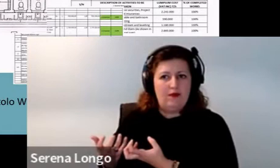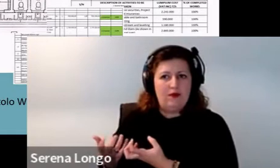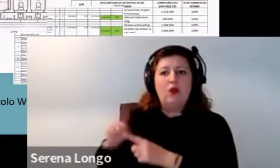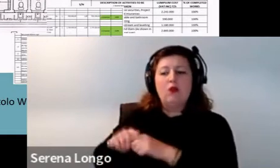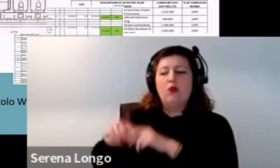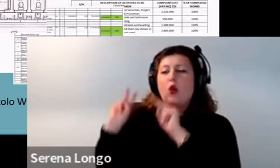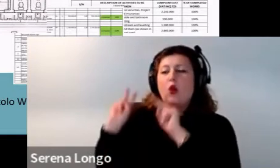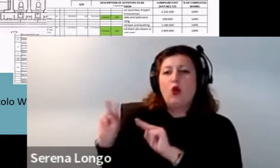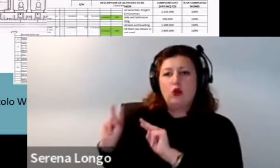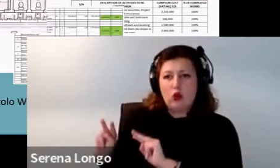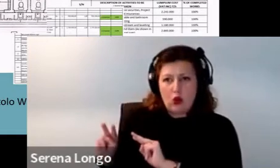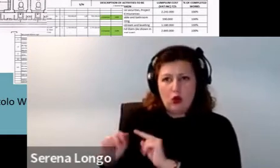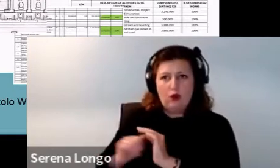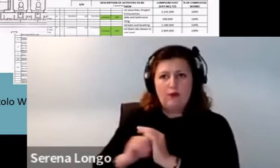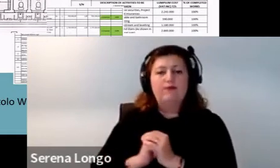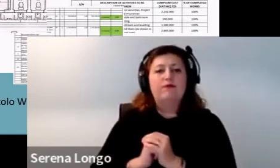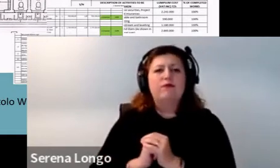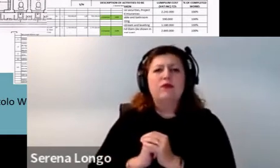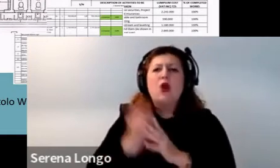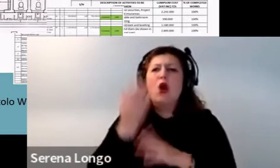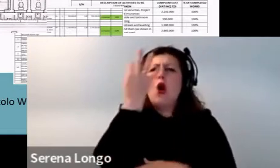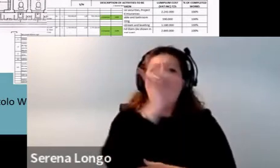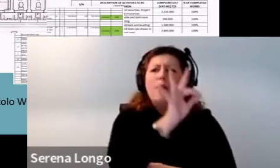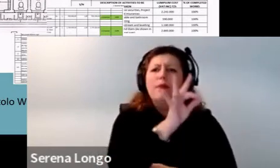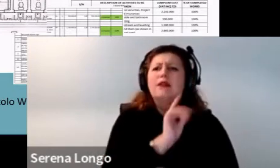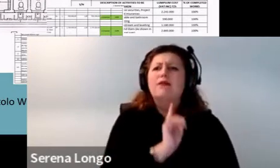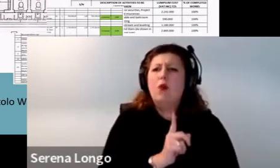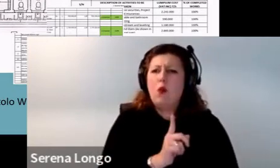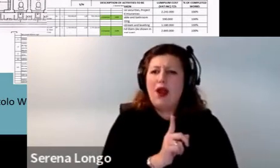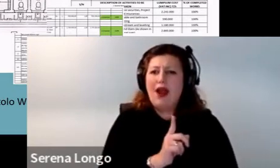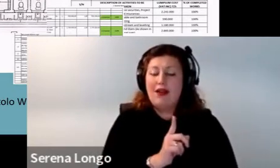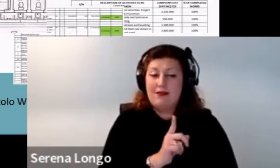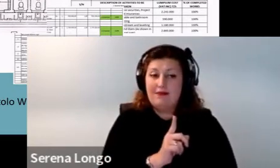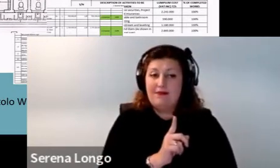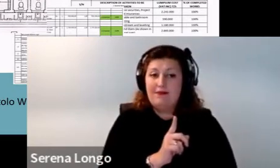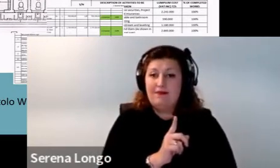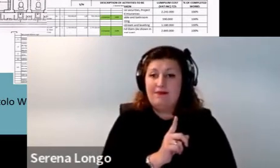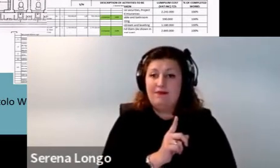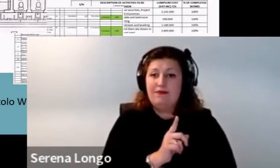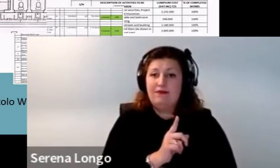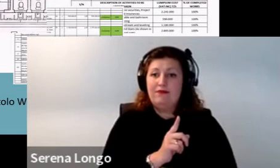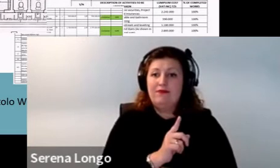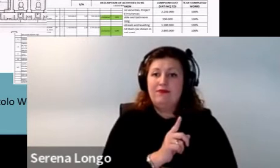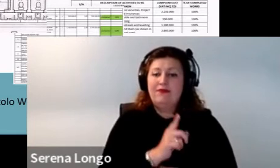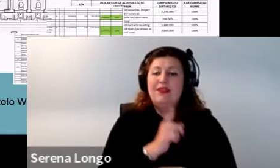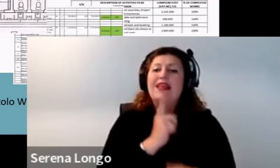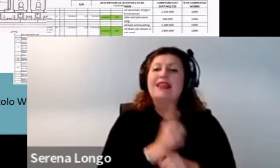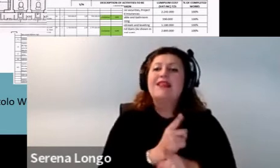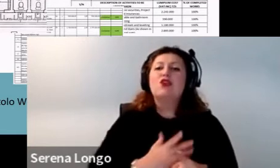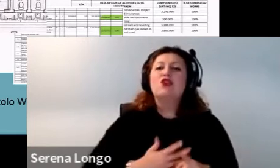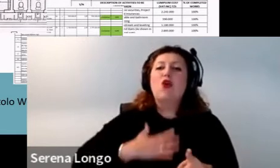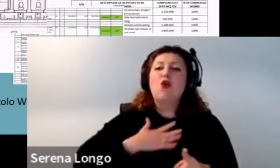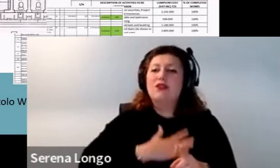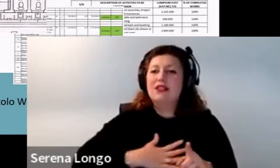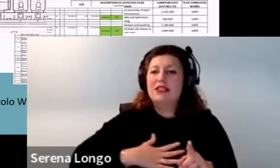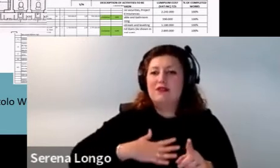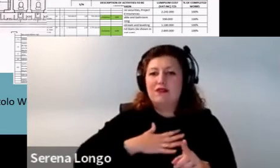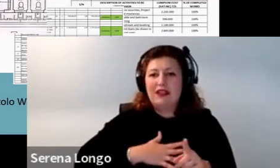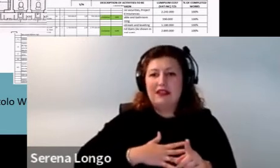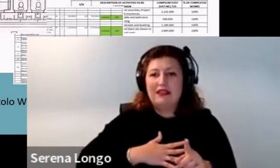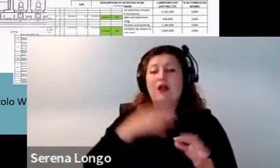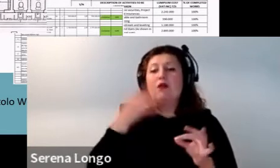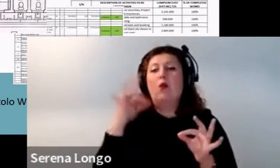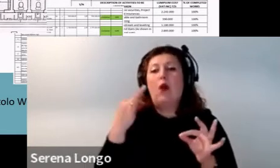Gli obiettivi ovviamente sono di raggiungere un obiettivo soddisfacente dal punto di vista